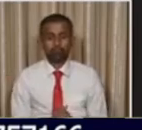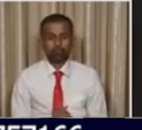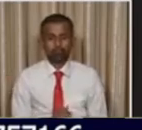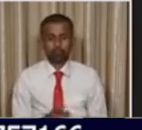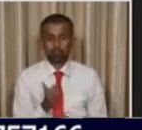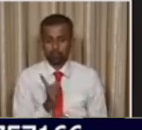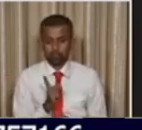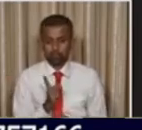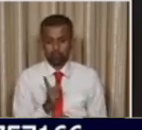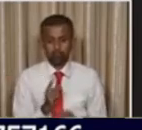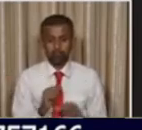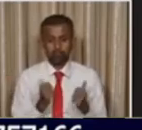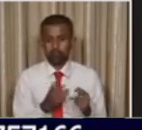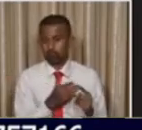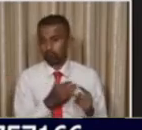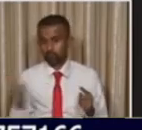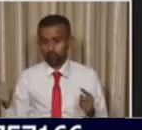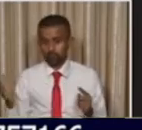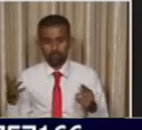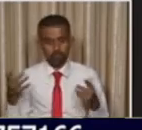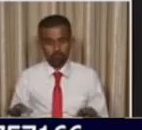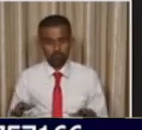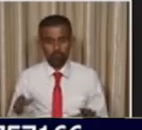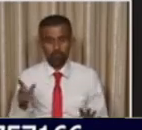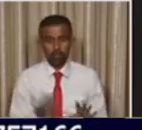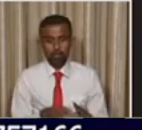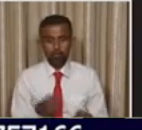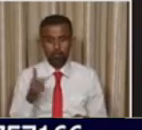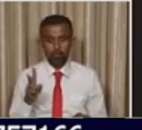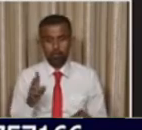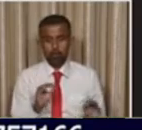හිරදඬුවම ජීවිතාන්තය දක්වා පත් කරලා අවුරුදු 12ක් යනකොට